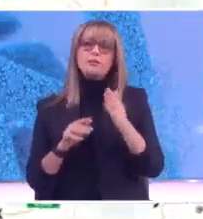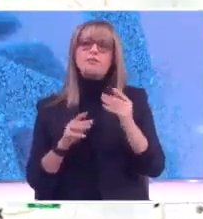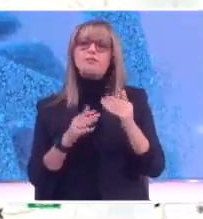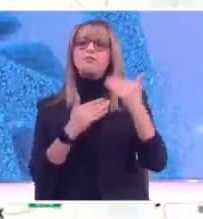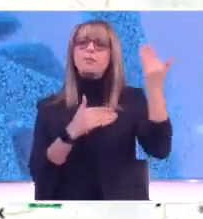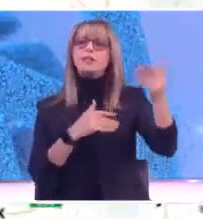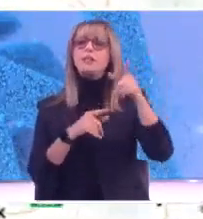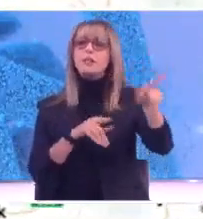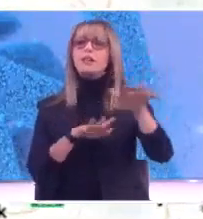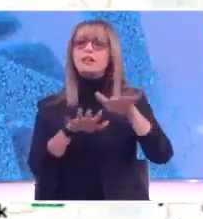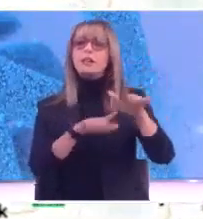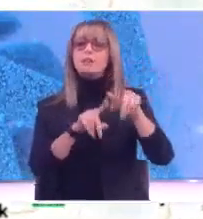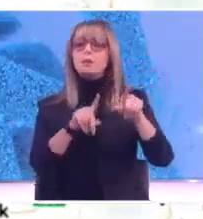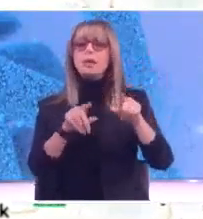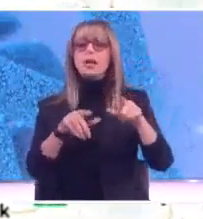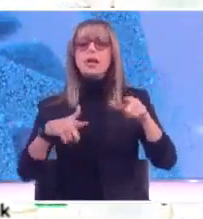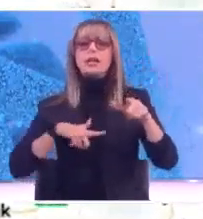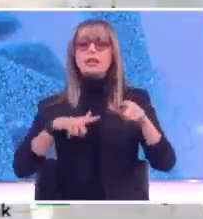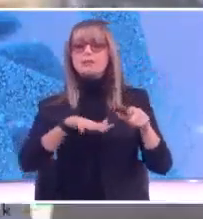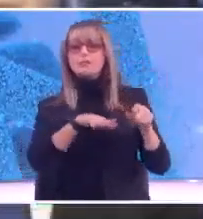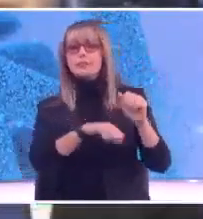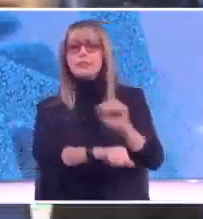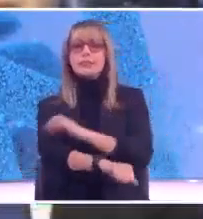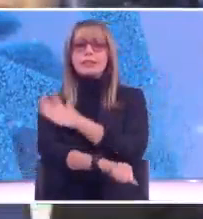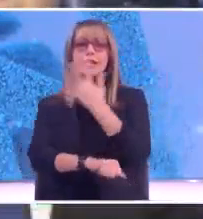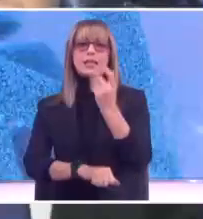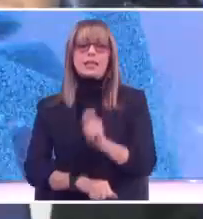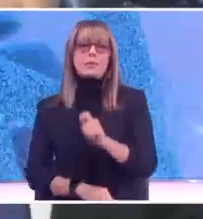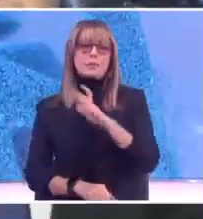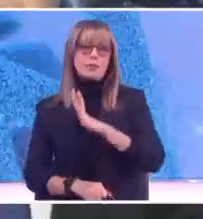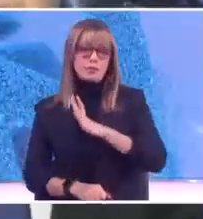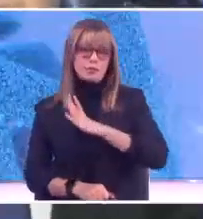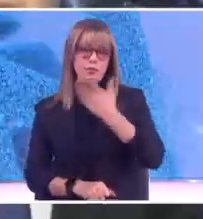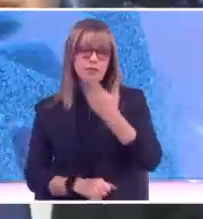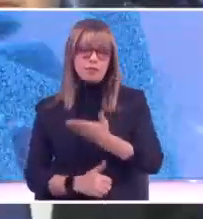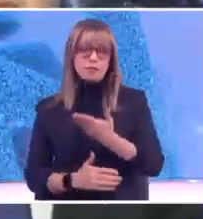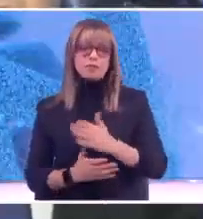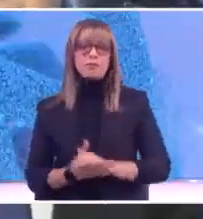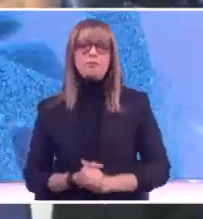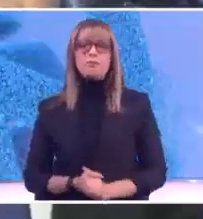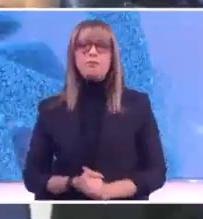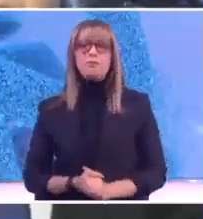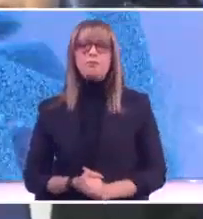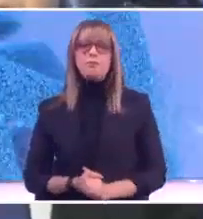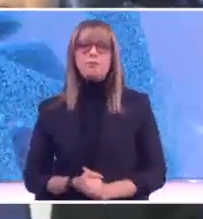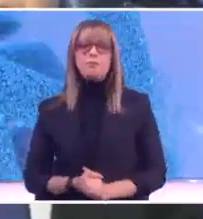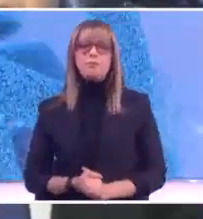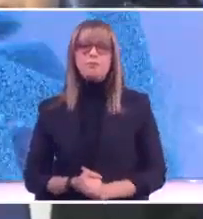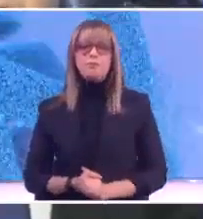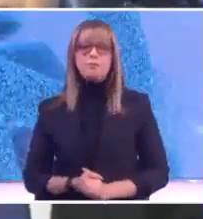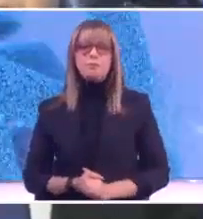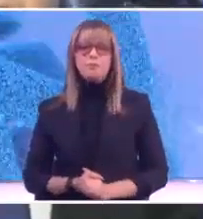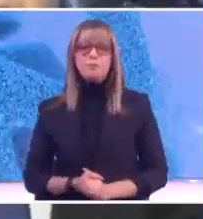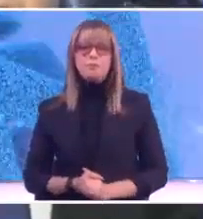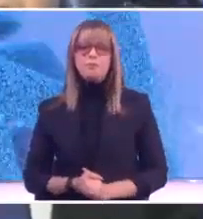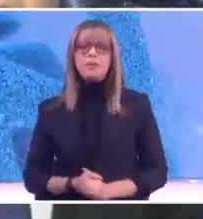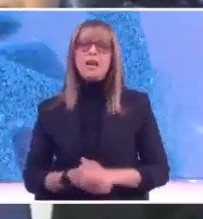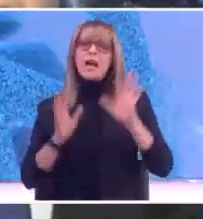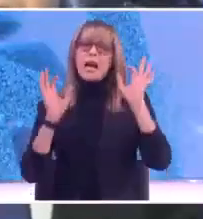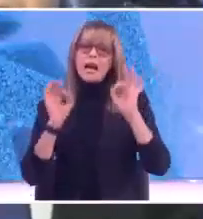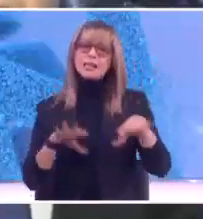etkilemesi gibi Türkiye kıyılarını özellikle Edremit Körfezi çevresini etkileyebileceğini düşünüp her